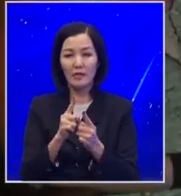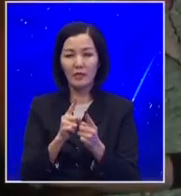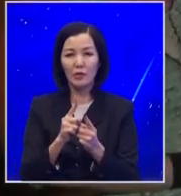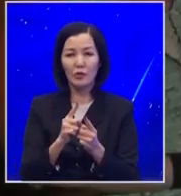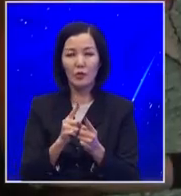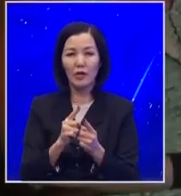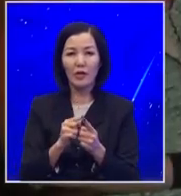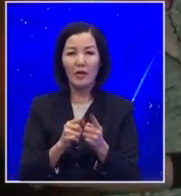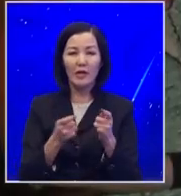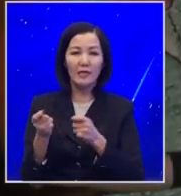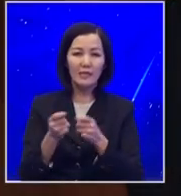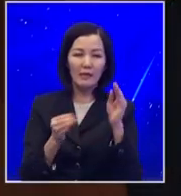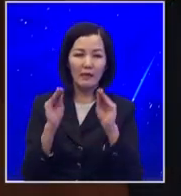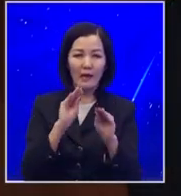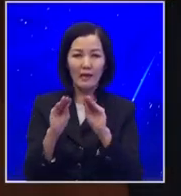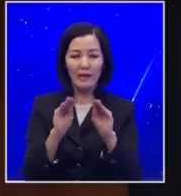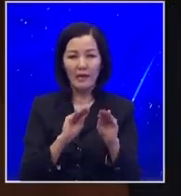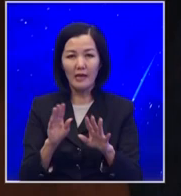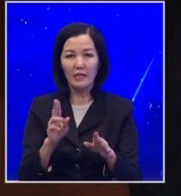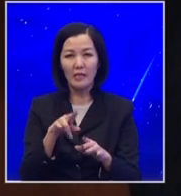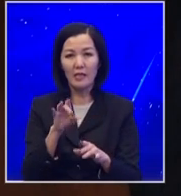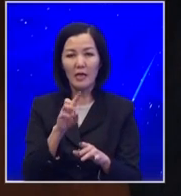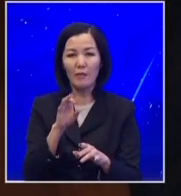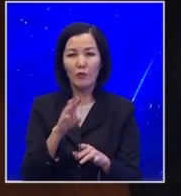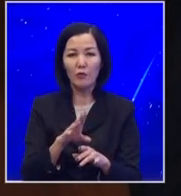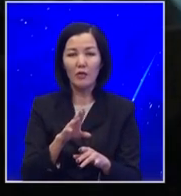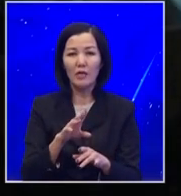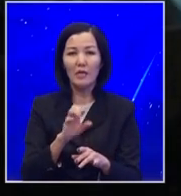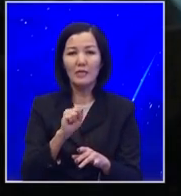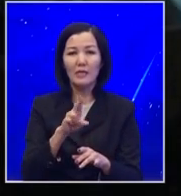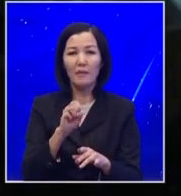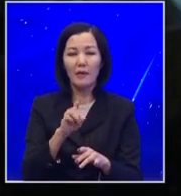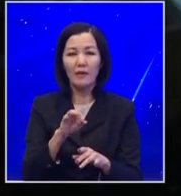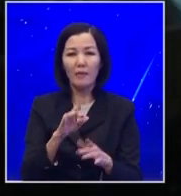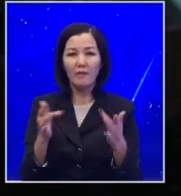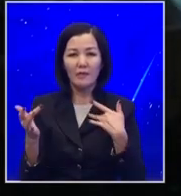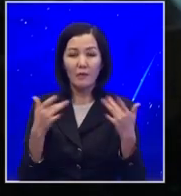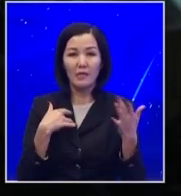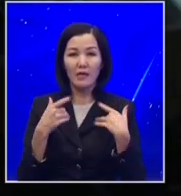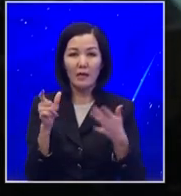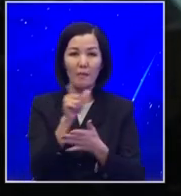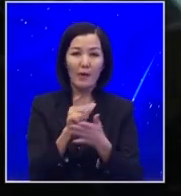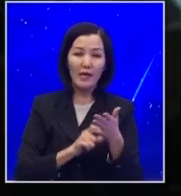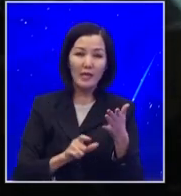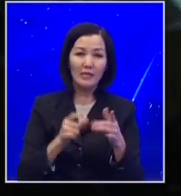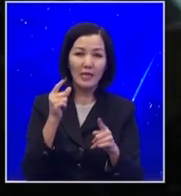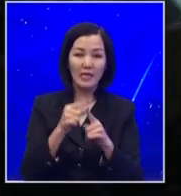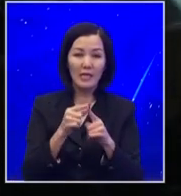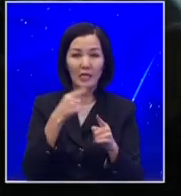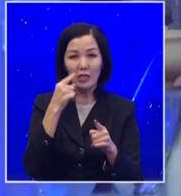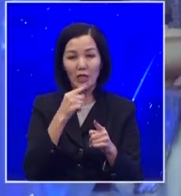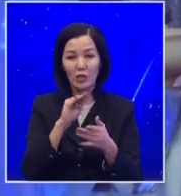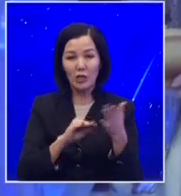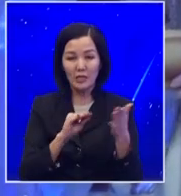қойылымның сценарий авторы белгілі ақын драматург Исраил Сапарбаев. Спектакль түгел поэзия тілінде жазылған. Сұрайлы